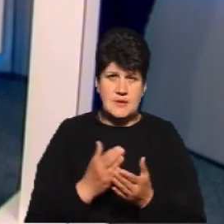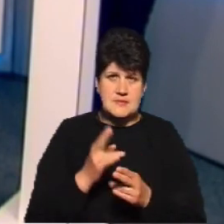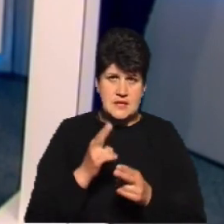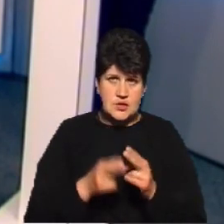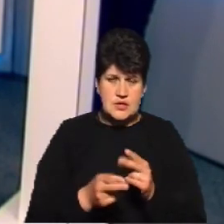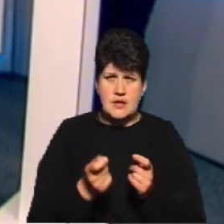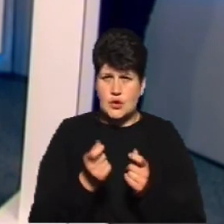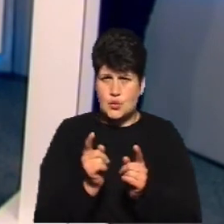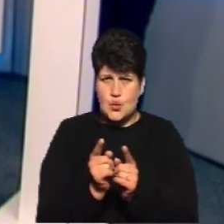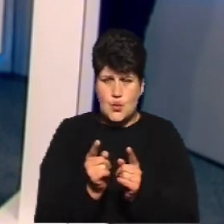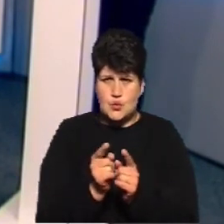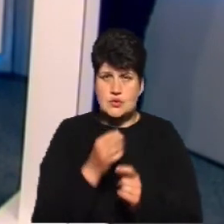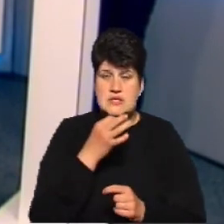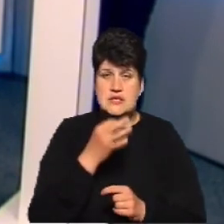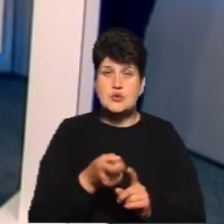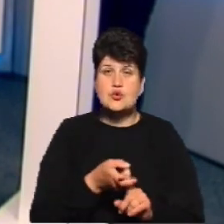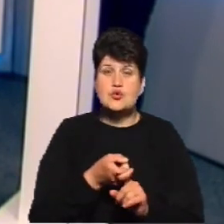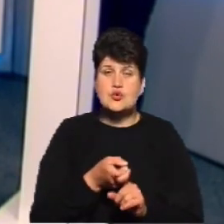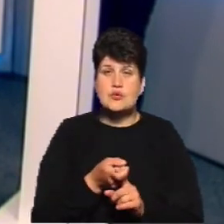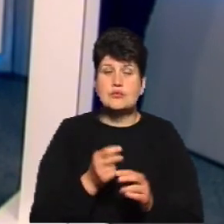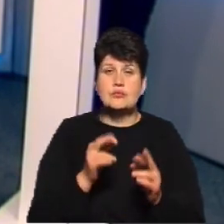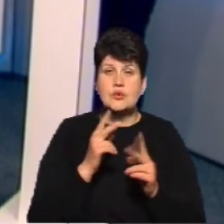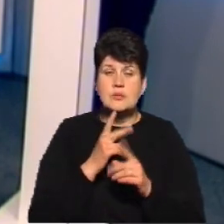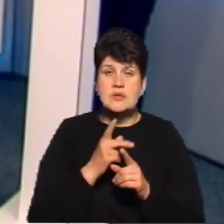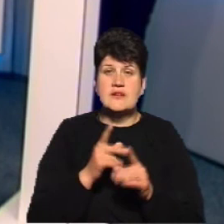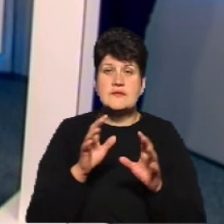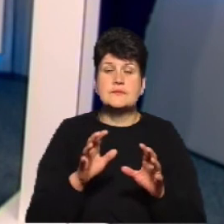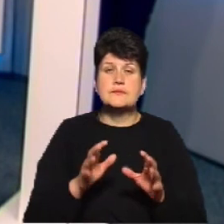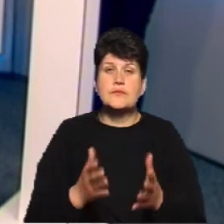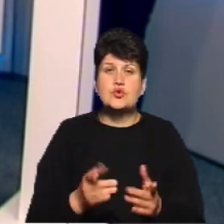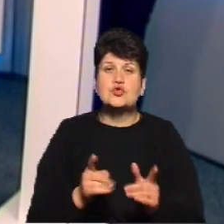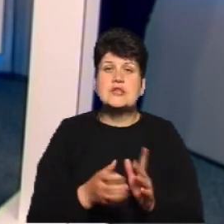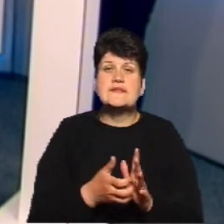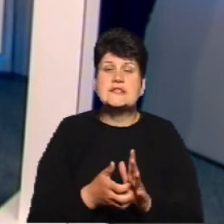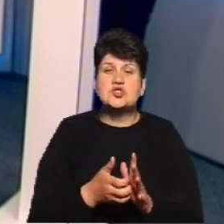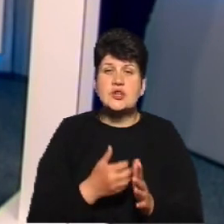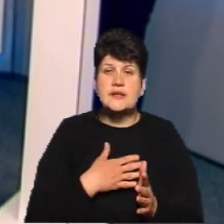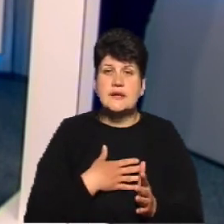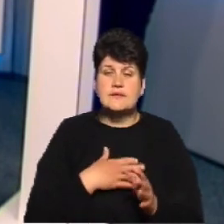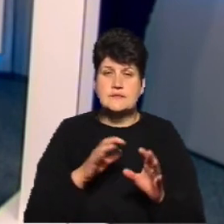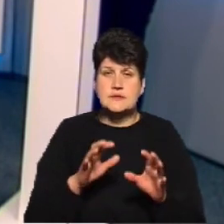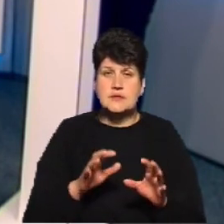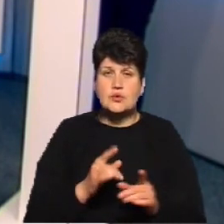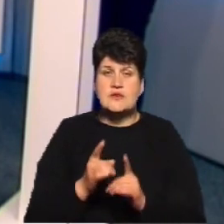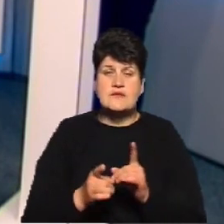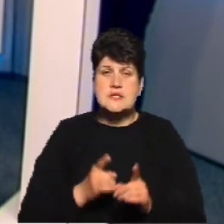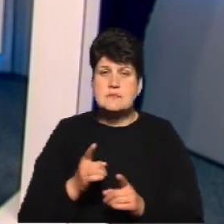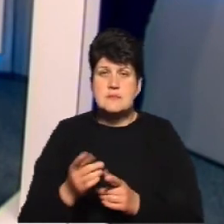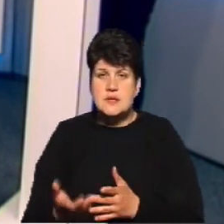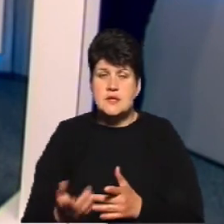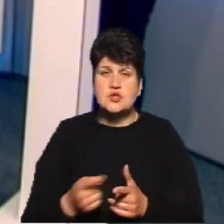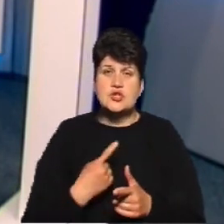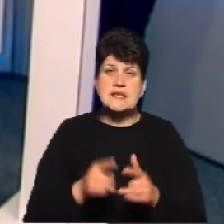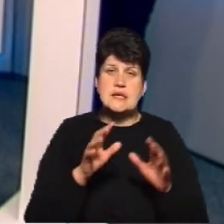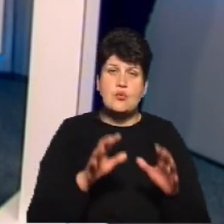коротко. Скажіть стосовно прогалини в законодавчій базі. Чого нам ще не вистачає в плані змін до закону чи якихось законів, які би